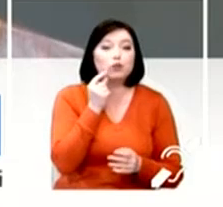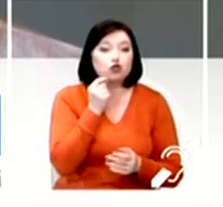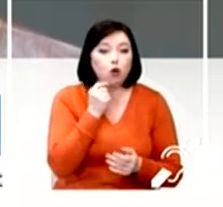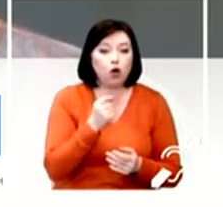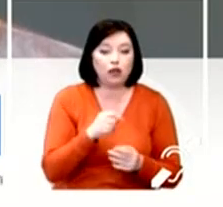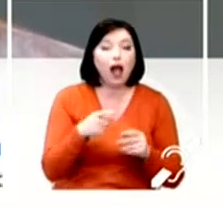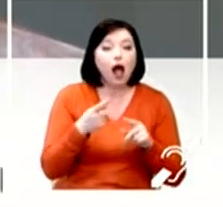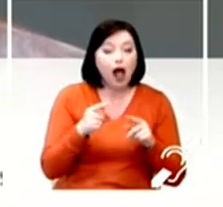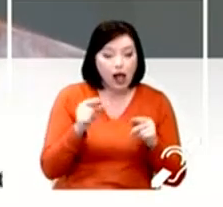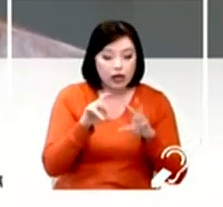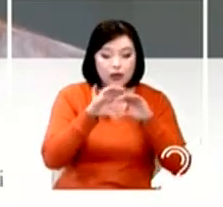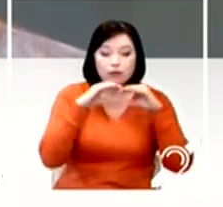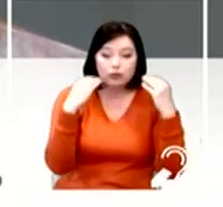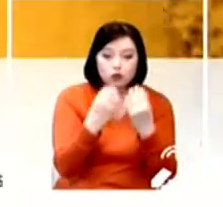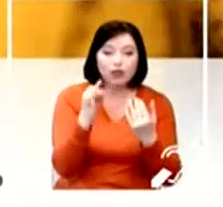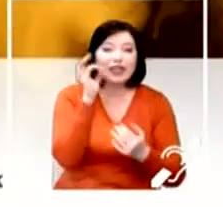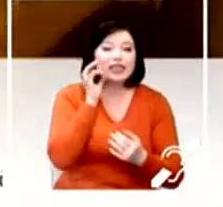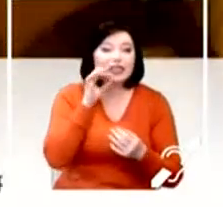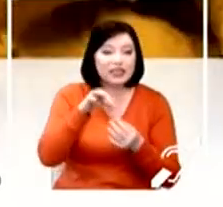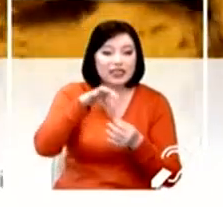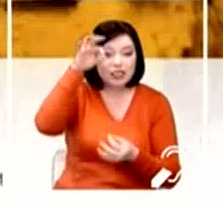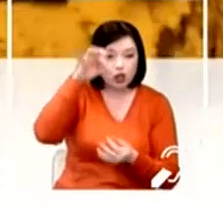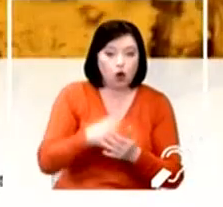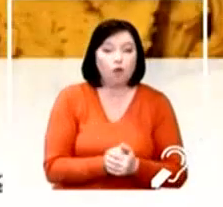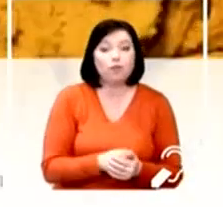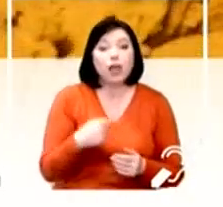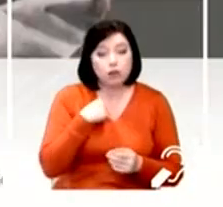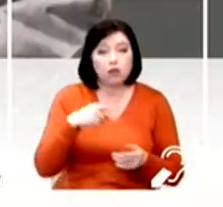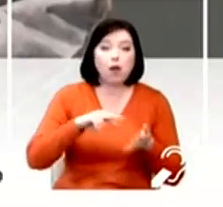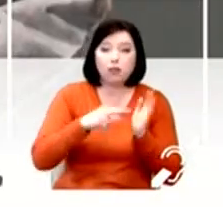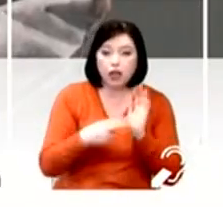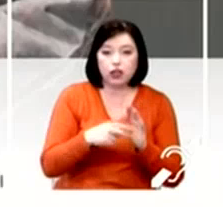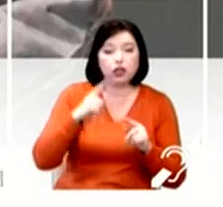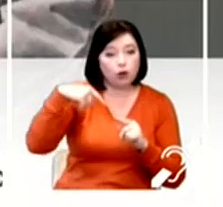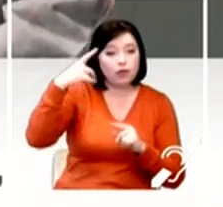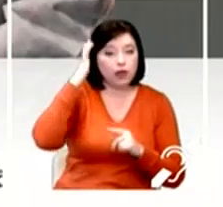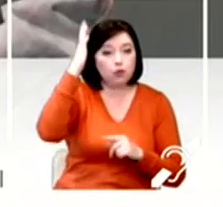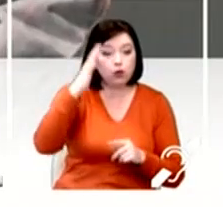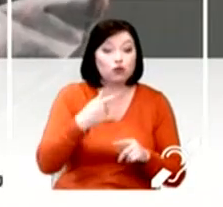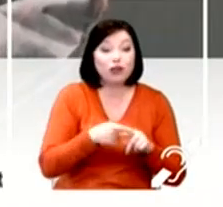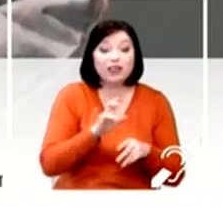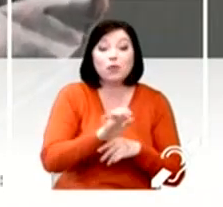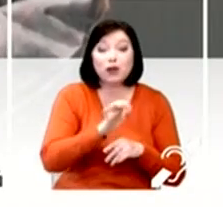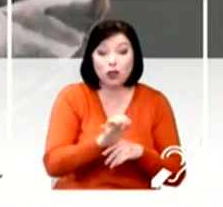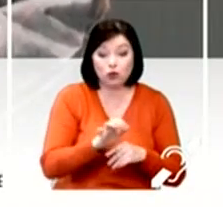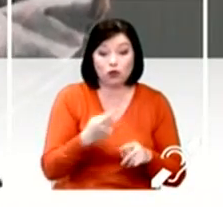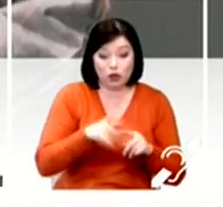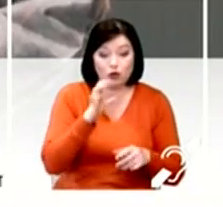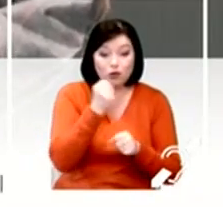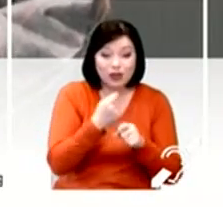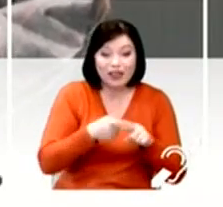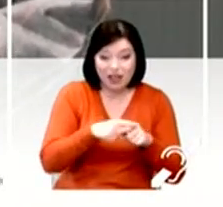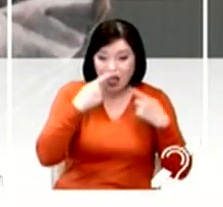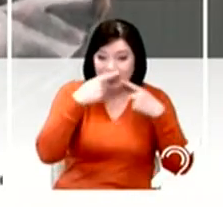anume turtelor și siropurilor și alți aditivi. Ne propunem în viitor produsele care le vom face prin intermediul